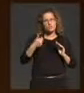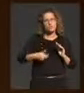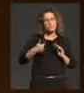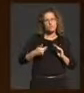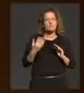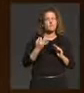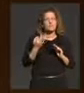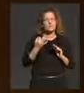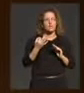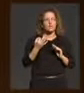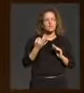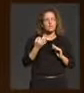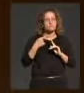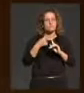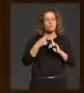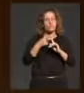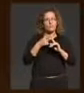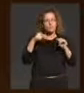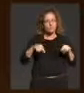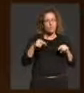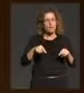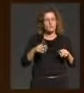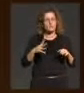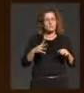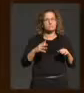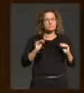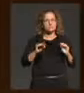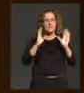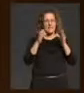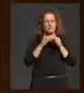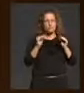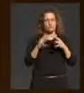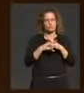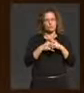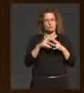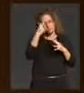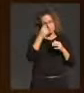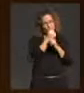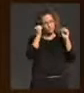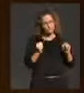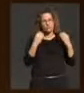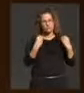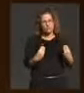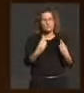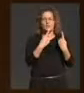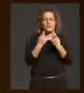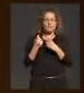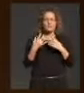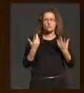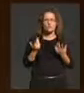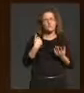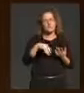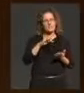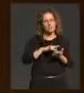12 hilabete pasa ondoren, azterketa luze eta zabalak egin ostean, aurrera pausuak eman